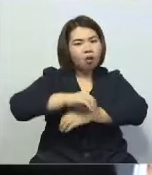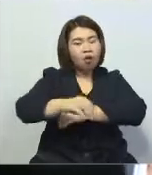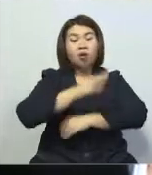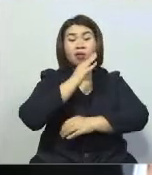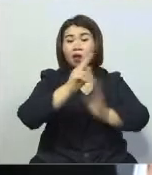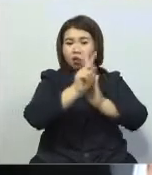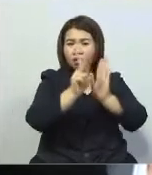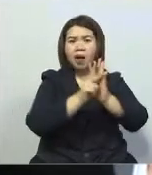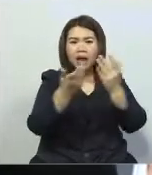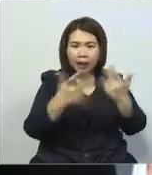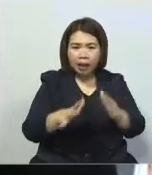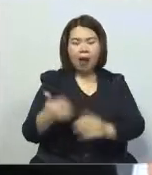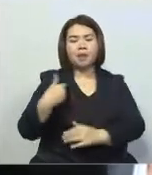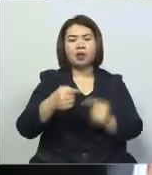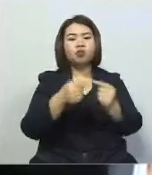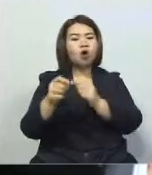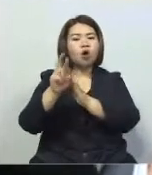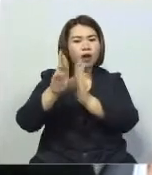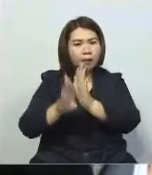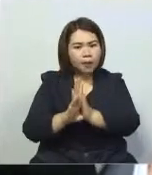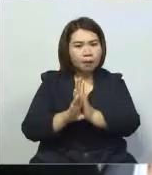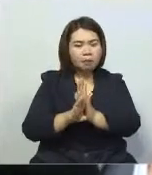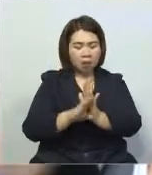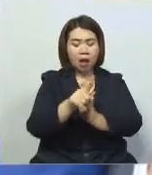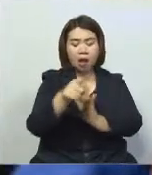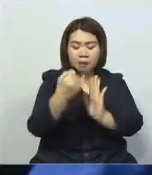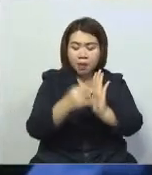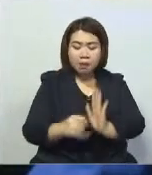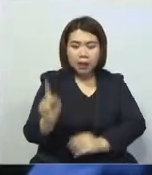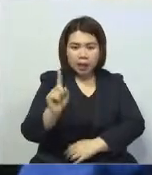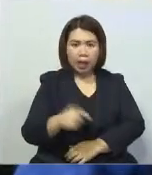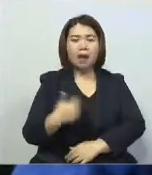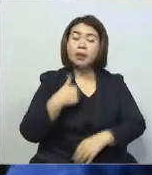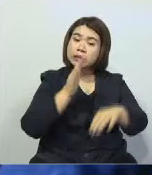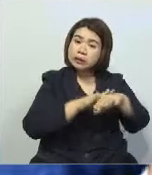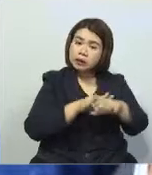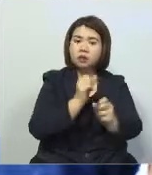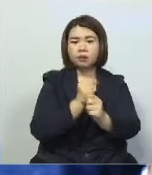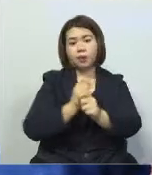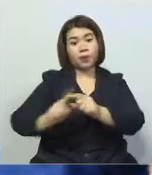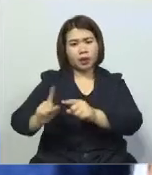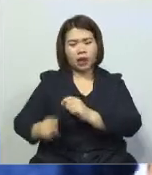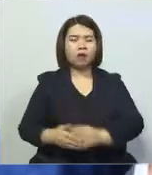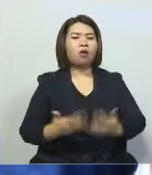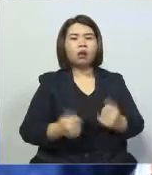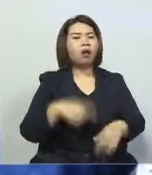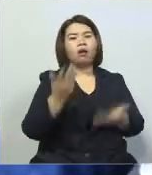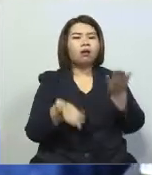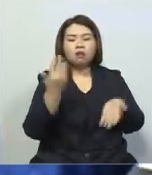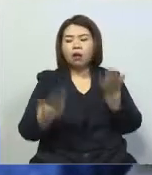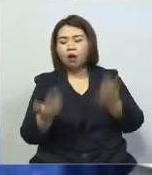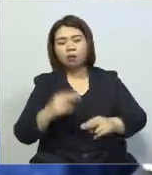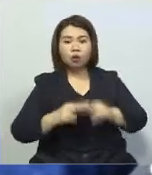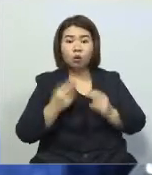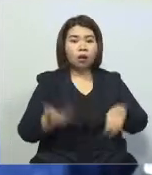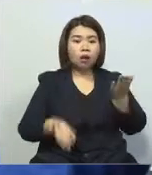ฎหมายแล้วนะมันก็ต้องมีระเบียบว่ากันไปว่าจะผิดข้อไหนคือว่ากล่าวตักเตือนให้เป็นระเบียบเพราะทุกวันไม่มีระเบียบชาวนาถึงอยู่สเปะส